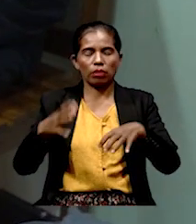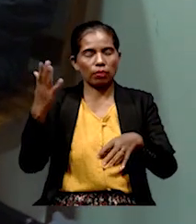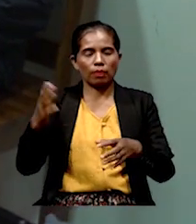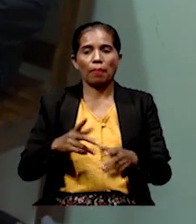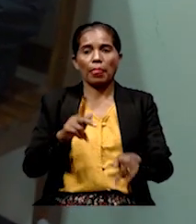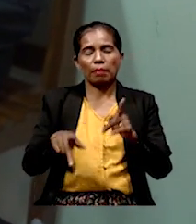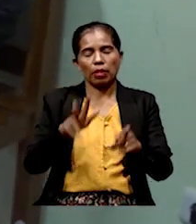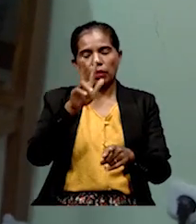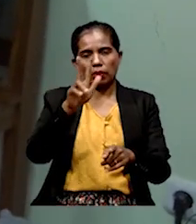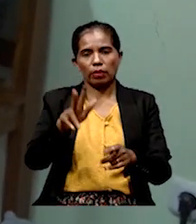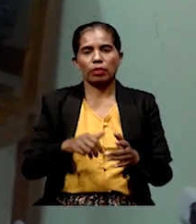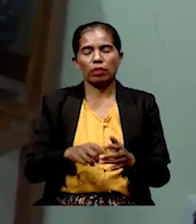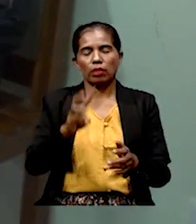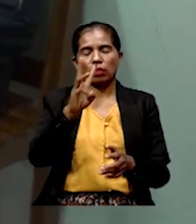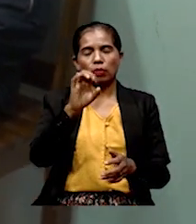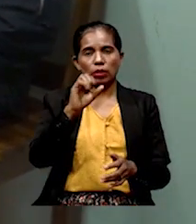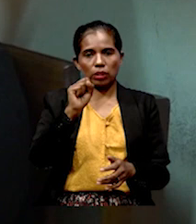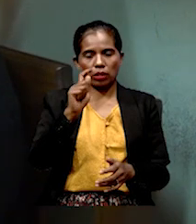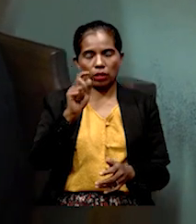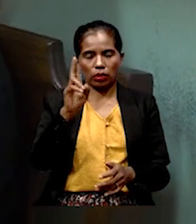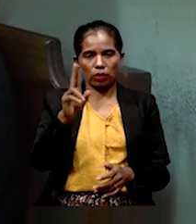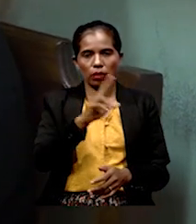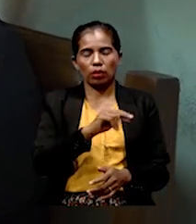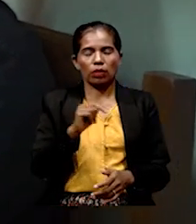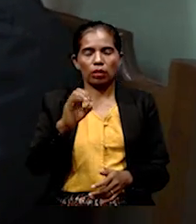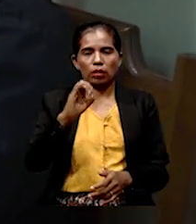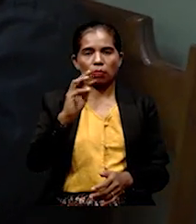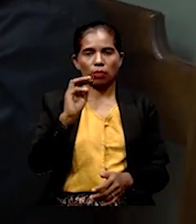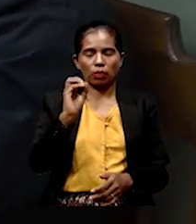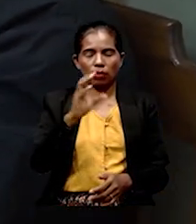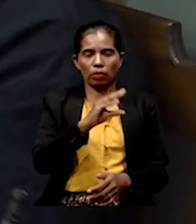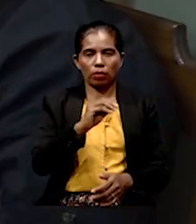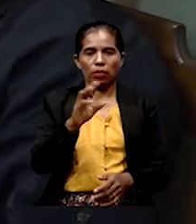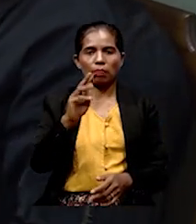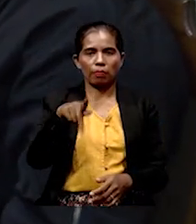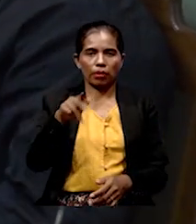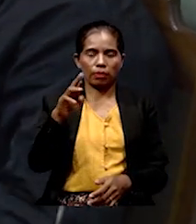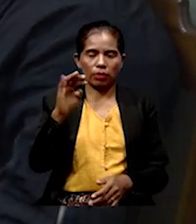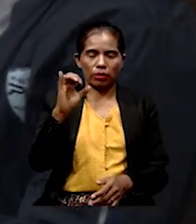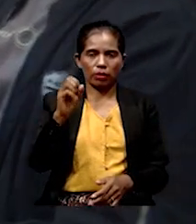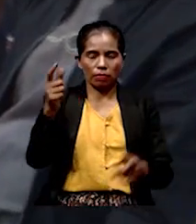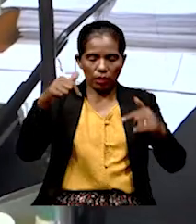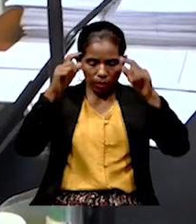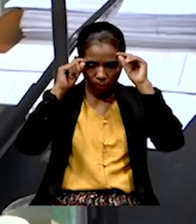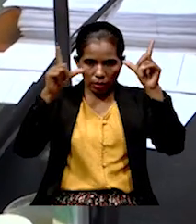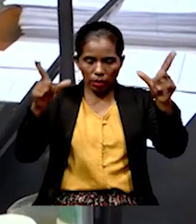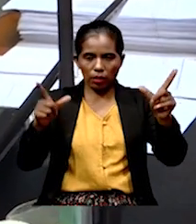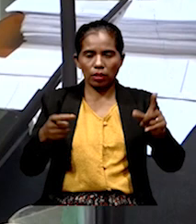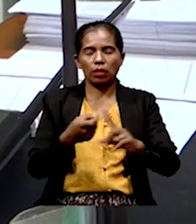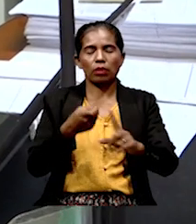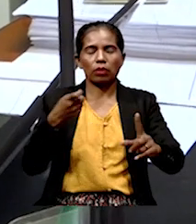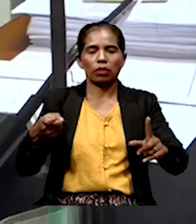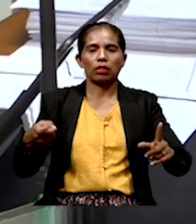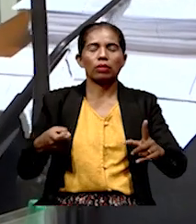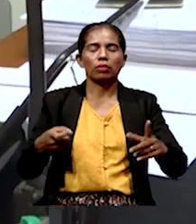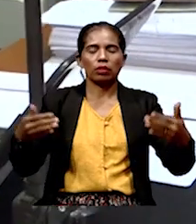na intul ne makanesan Wisnu Yulianto Imam Nurofik no Praviro Harjo tama ya Timor Leste li husi frontera terrestre